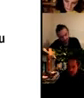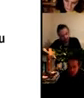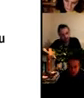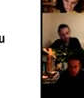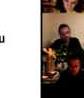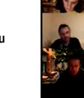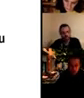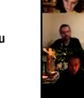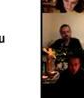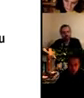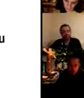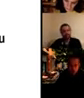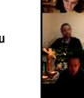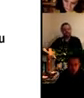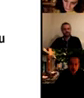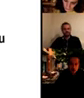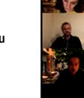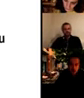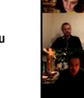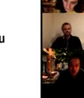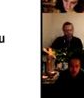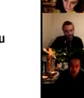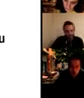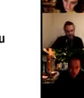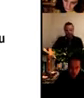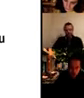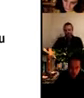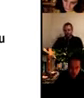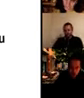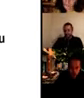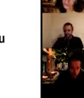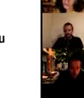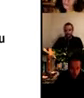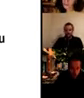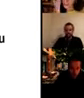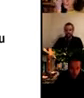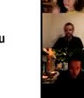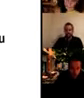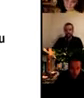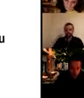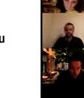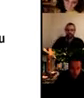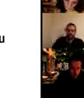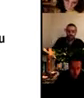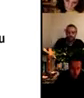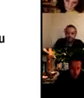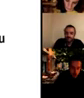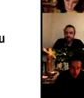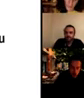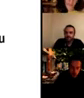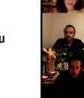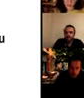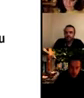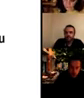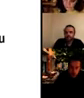kullanımdan başlayıp bu kamusal alanın bakımına kadar birçok konuda bu sahiplenme duygusu önemli.